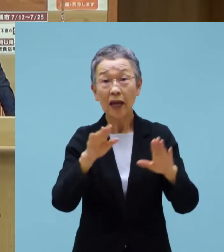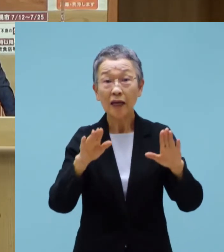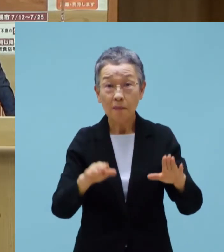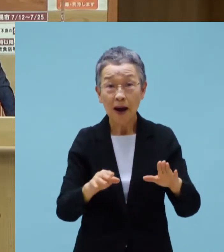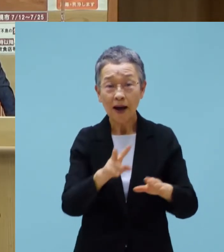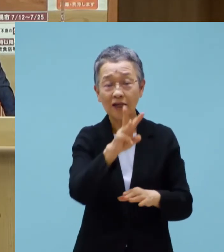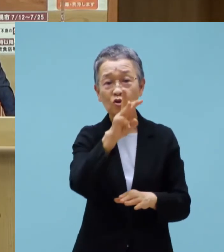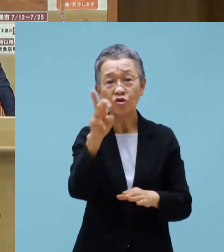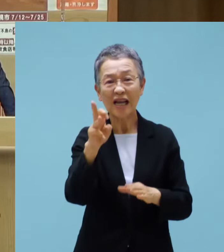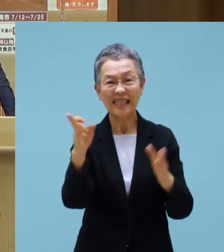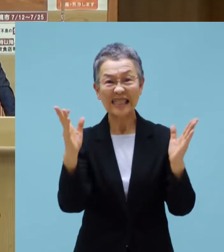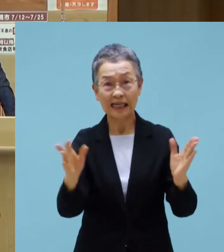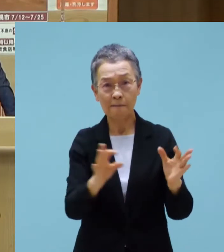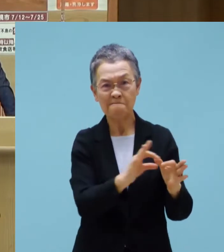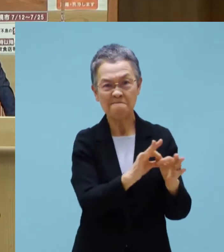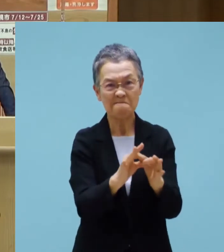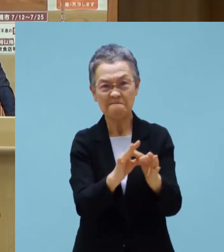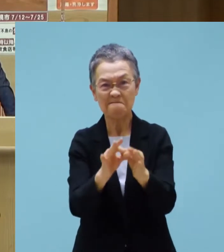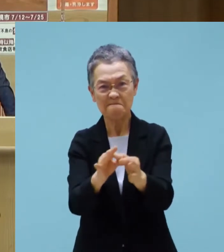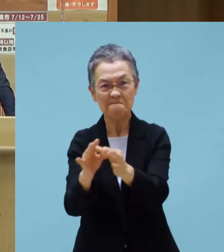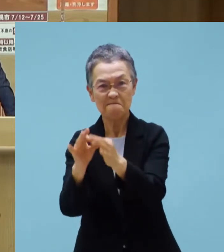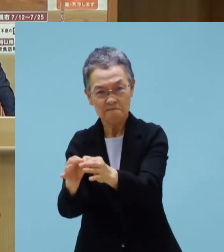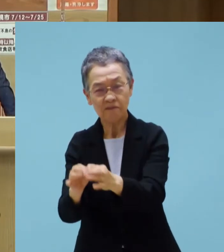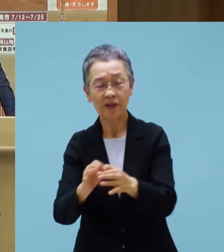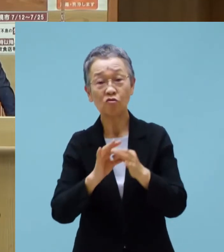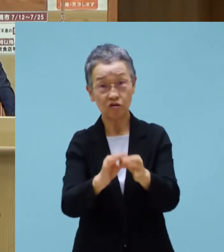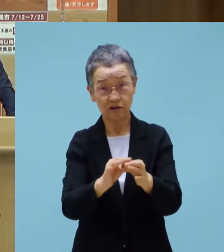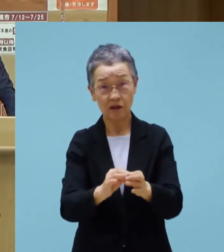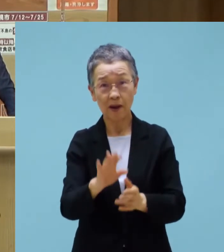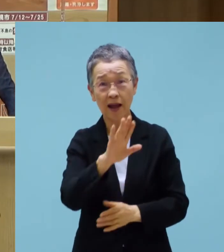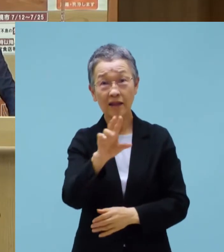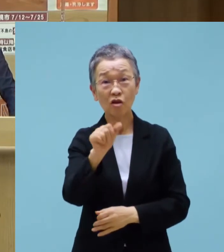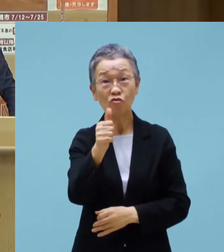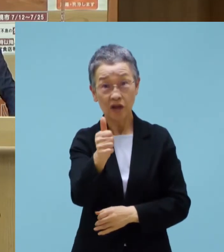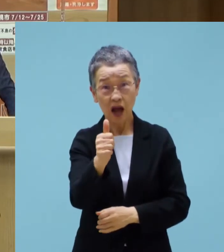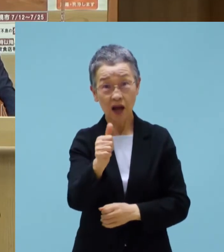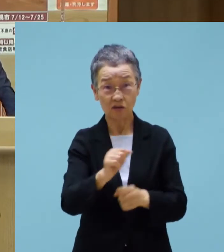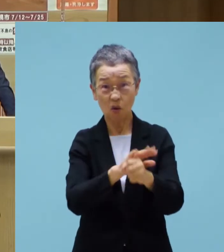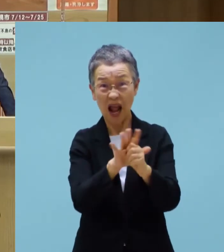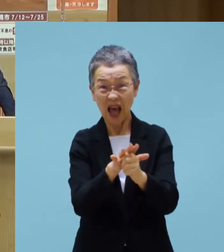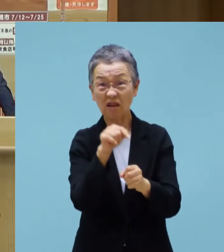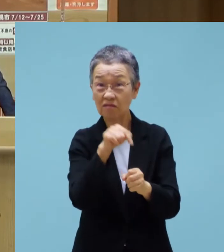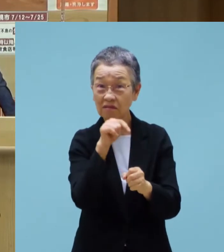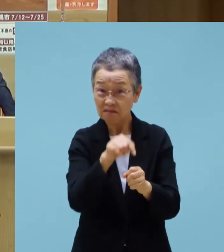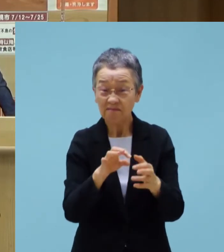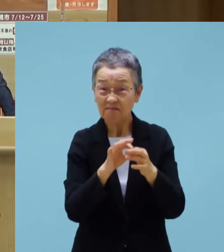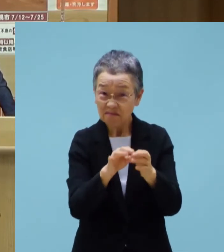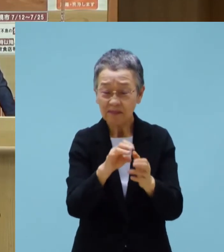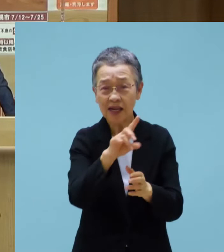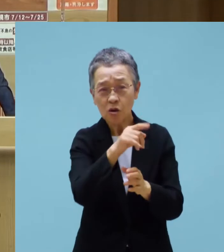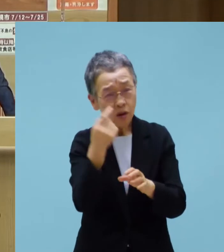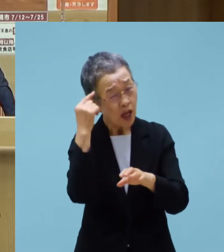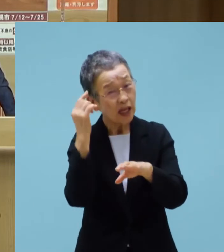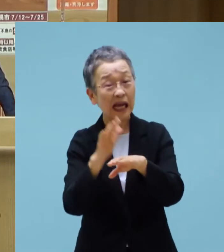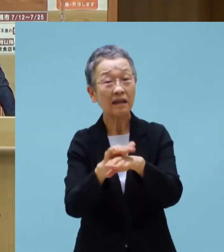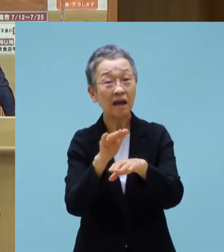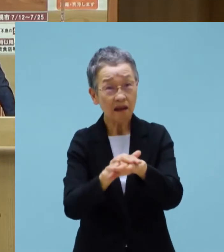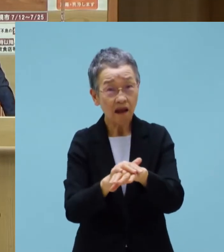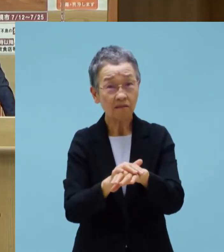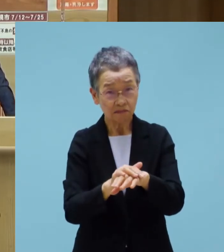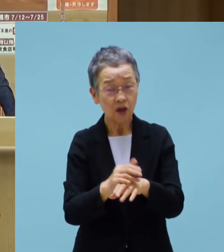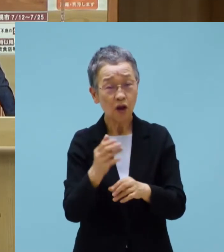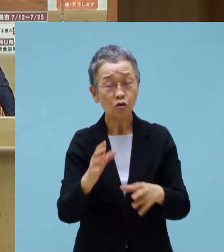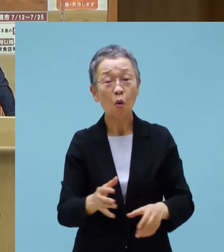している状況やデルタ株の置き換わりや先ほど申し上げたようなさまざまな視点での要因を総合的に考えると